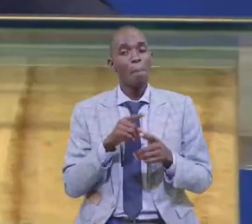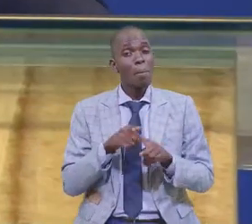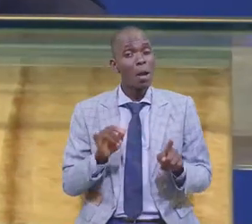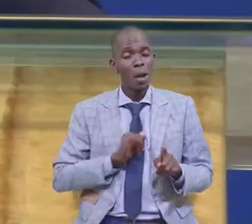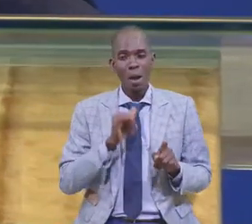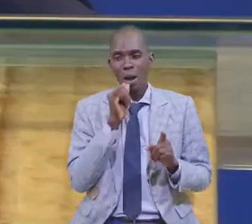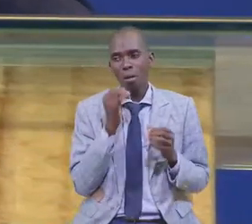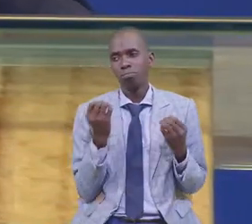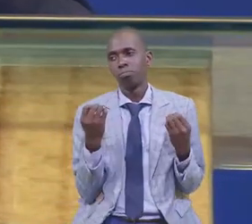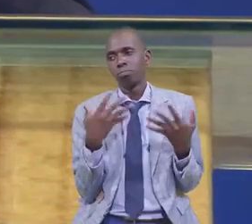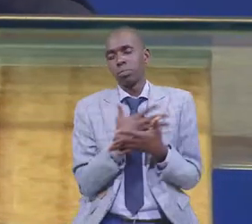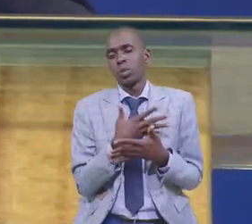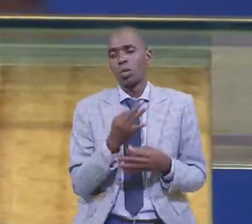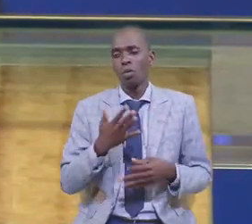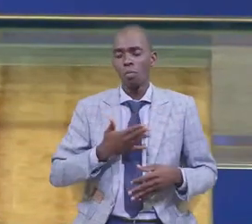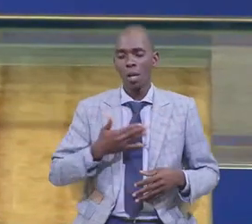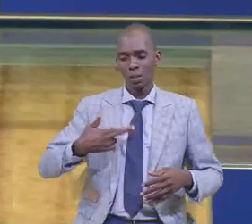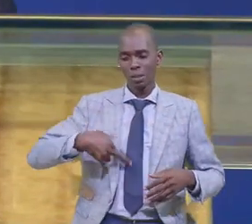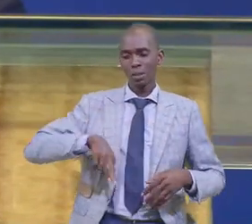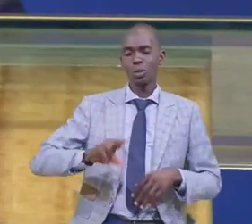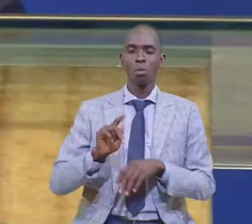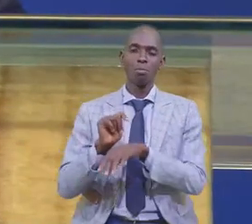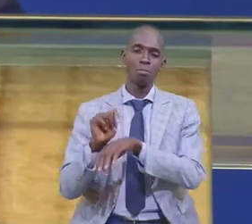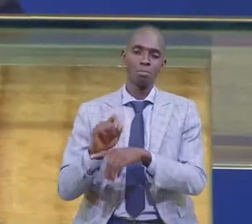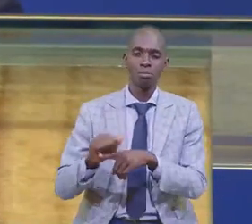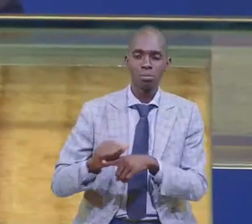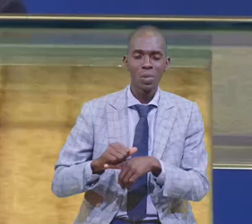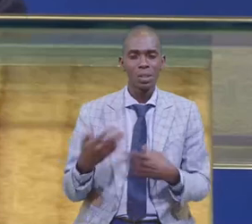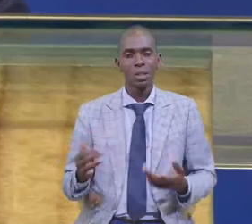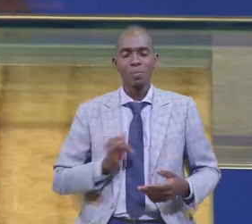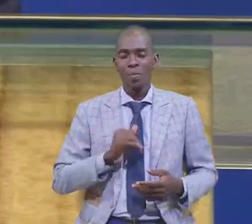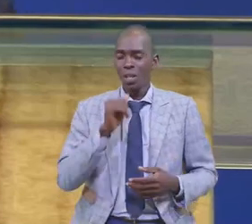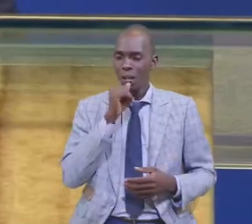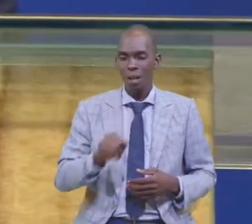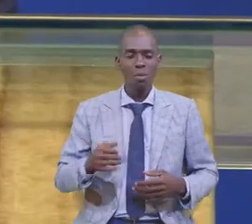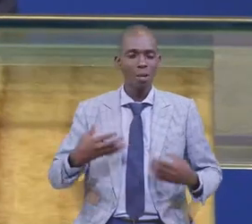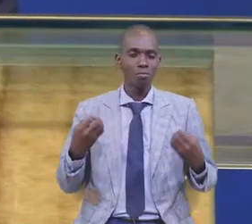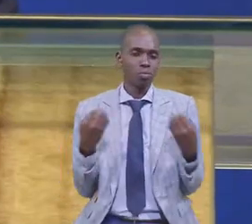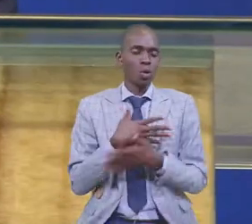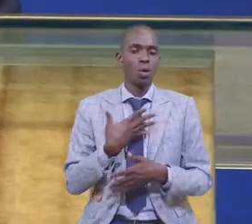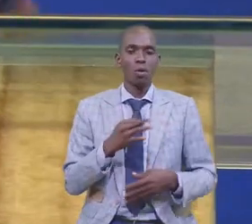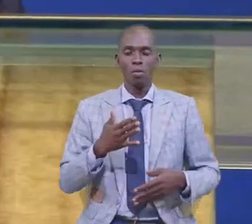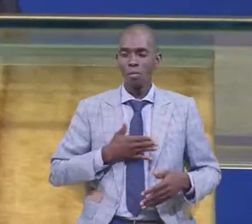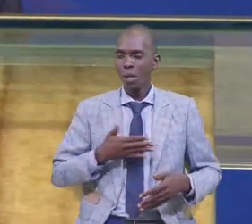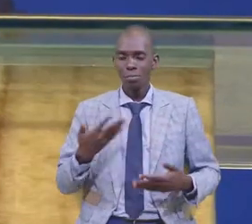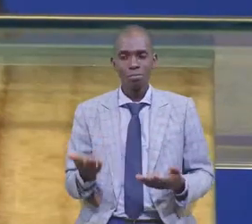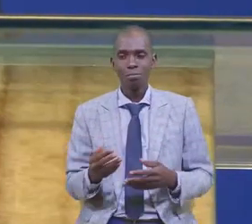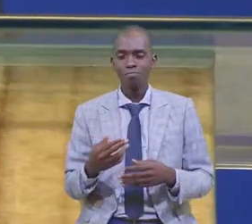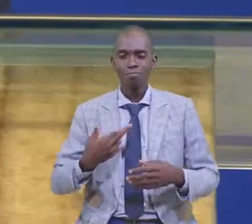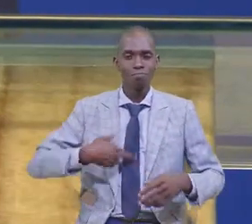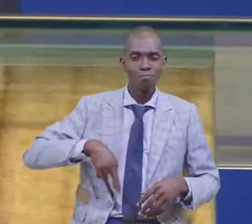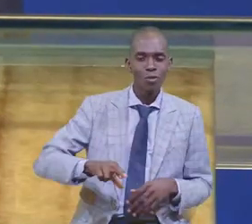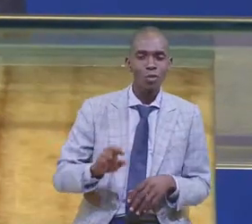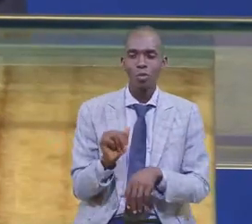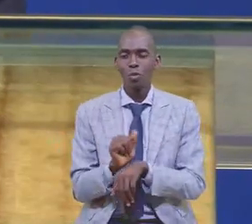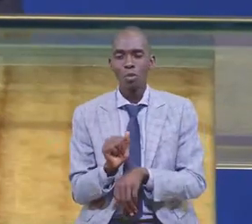ressuscitée. Mais j'ai peur de mon cercle religieux, j'ai peur de mon secteur de domination, j'ai peur des